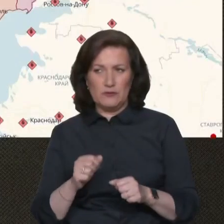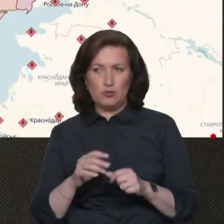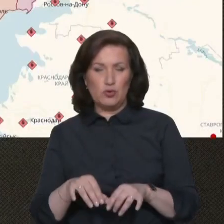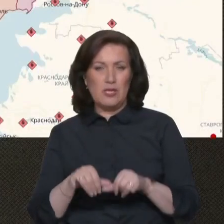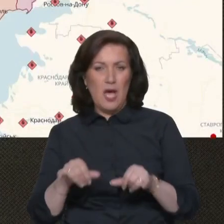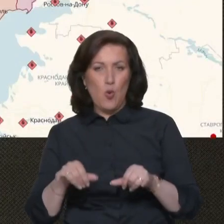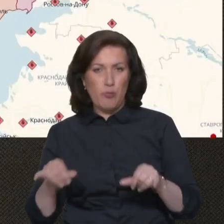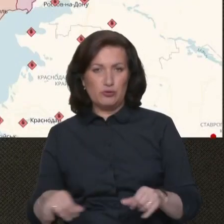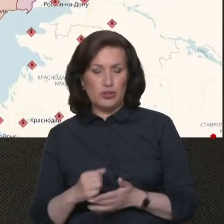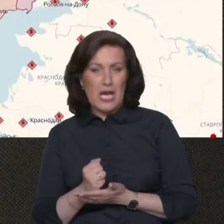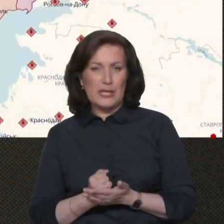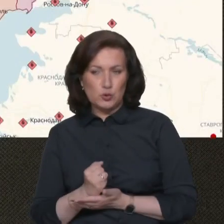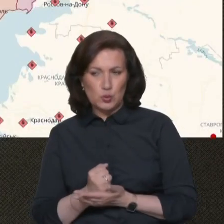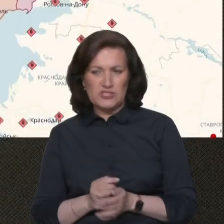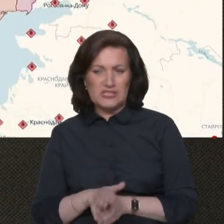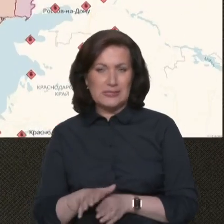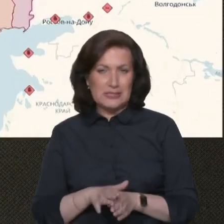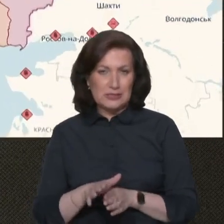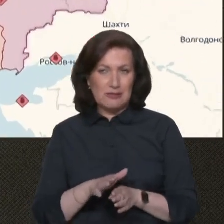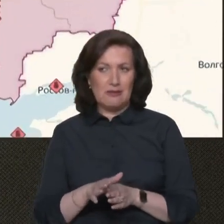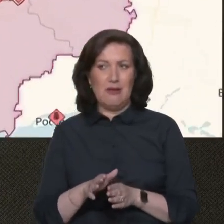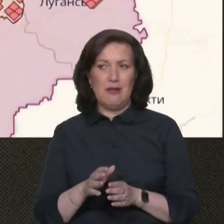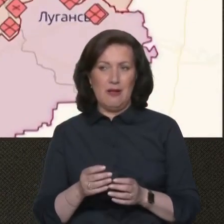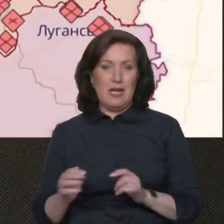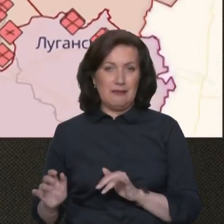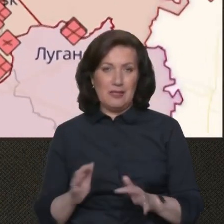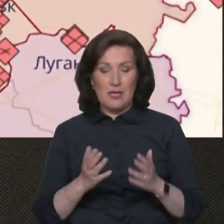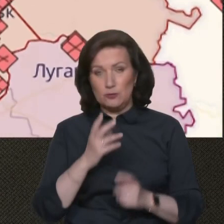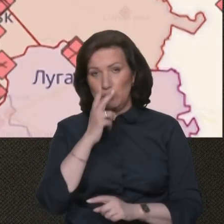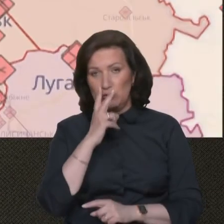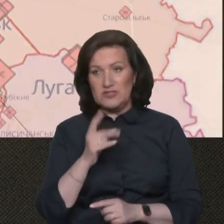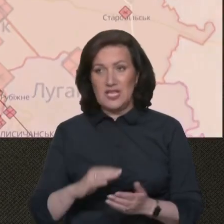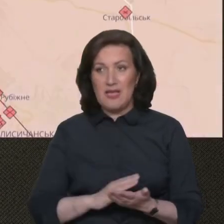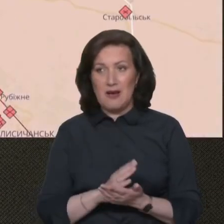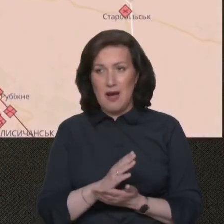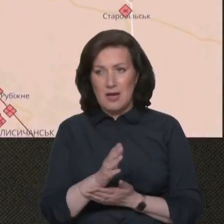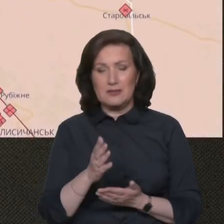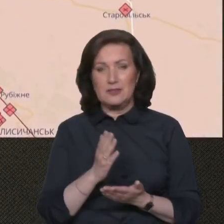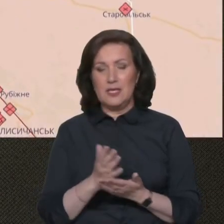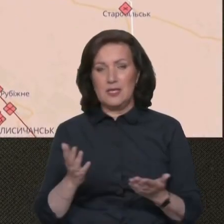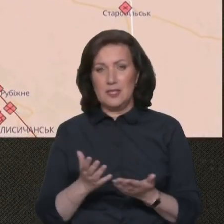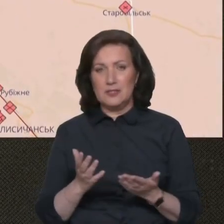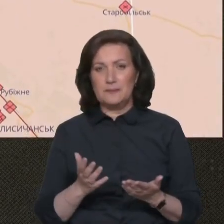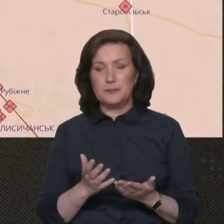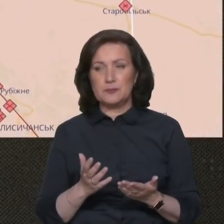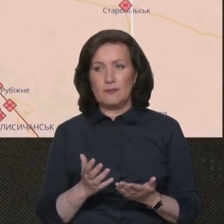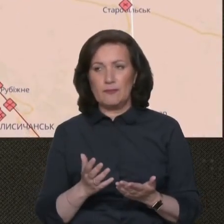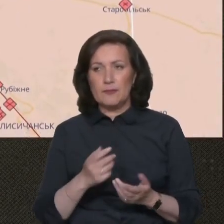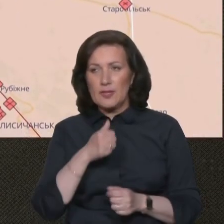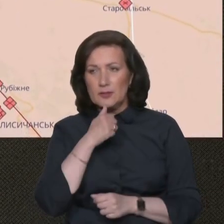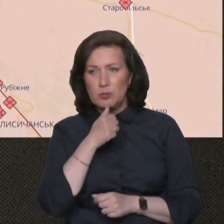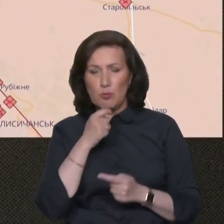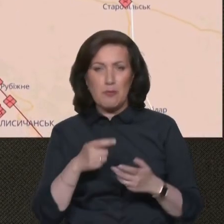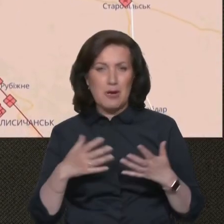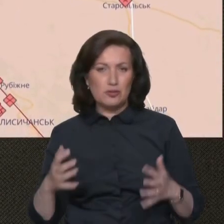накопичення ресурсів, щодо здійснення певних активних дій, але якщо подивитися на карту, ну, навіть якісь такі спроби